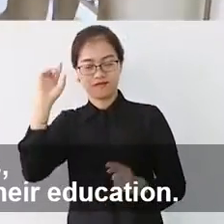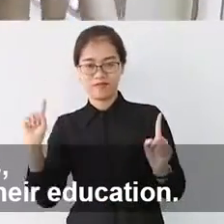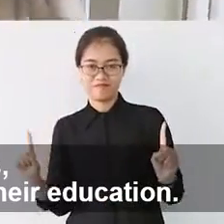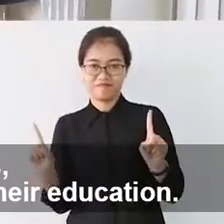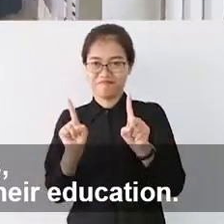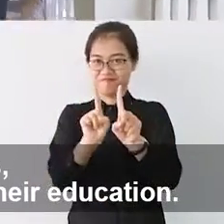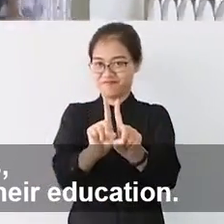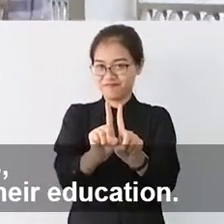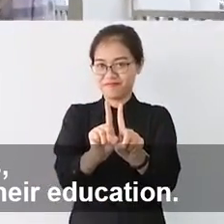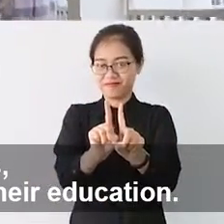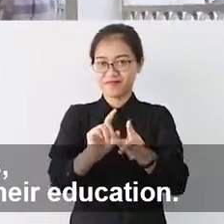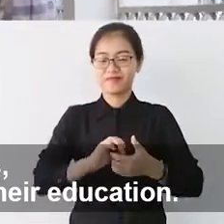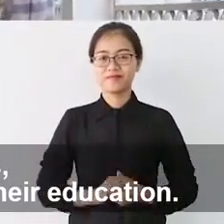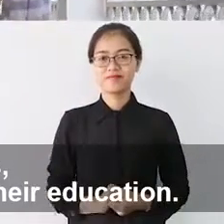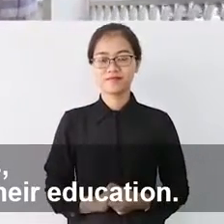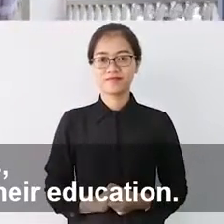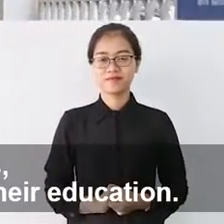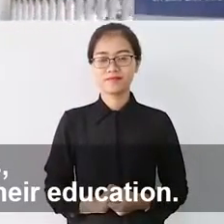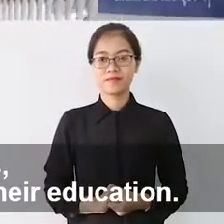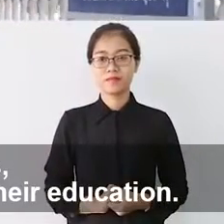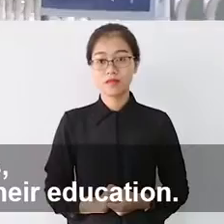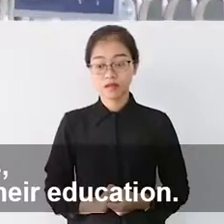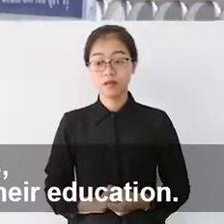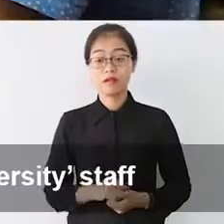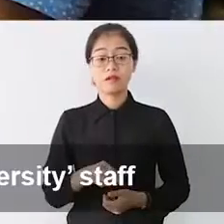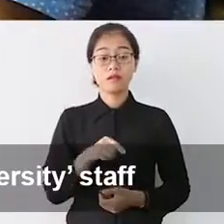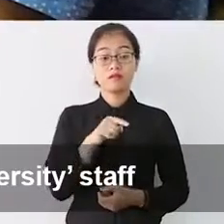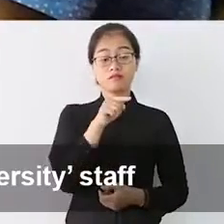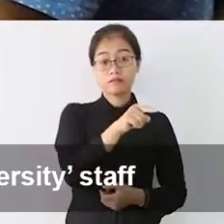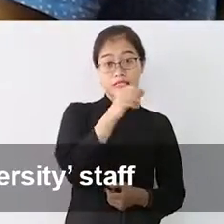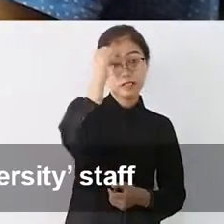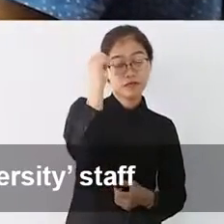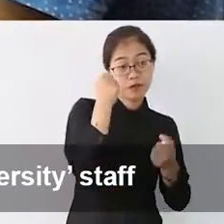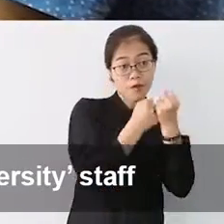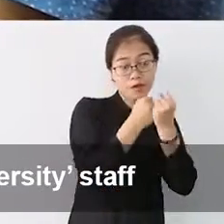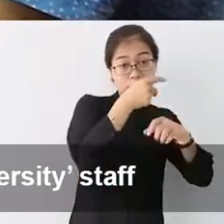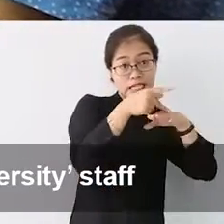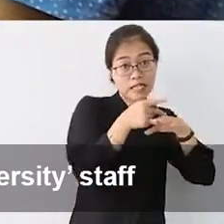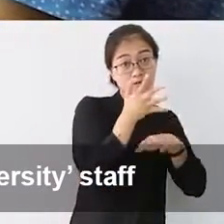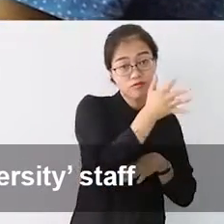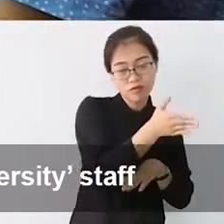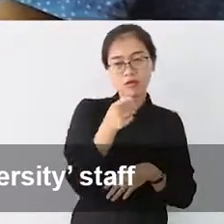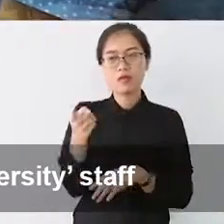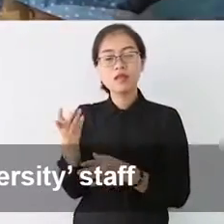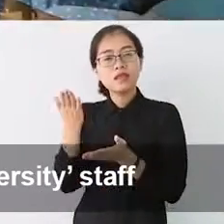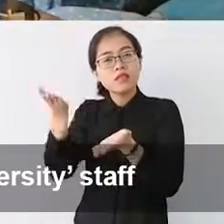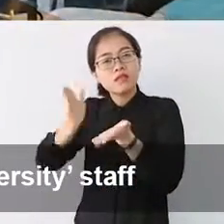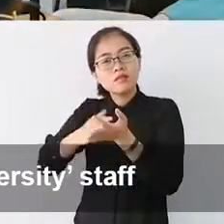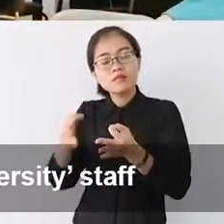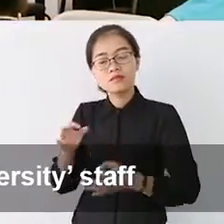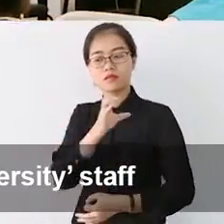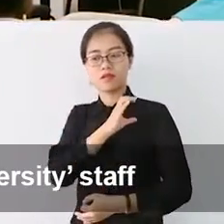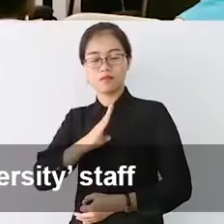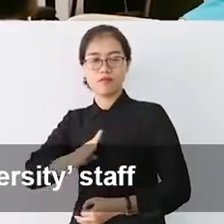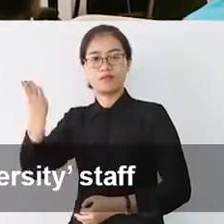khuyết tật còn được dự án cung cấp người đồng hành để hỗ trợ trong suốt quá trình học tập. Ngoài hỗ trợ nâng cao nhận thức và kỹ năng cho sinh viên khuyết tật, dự án